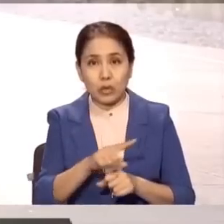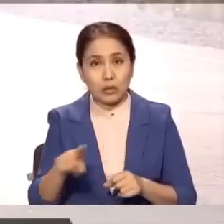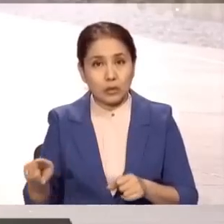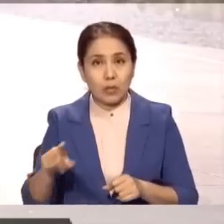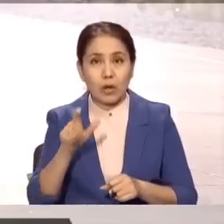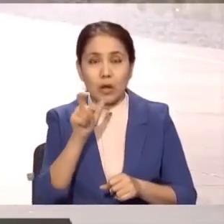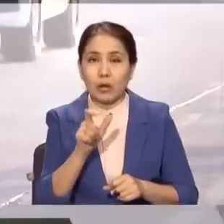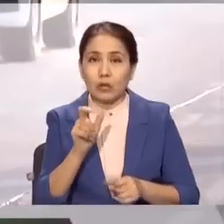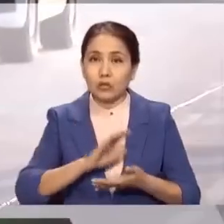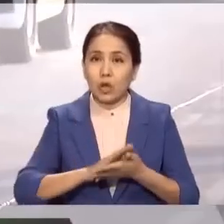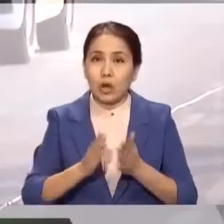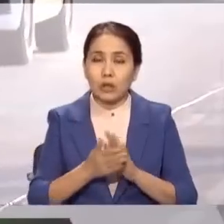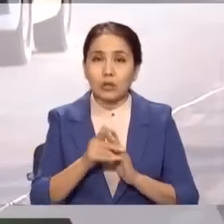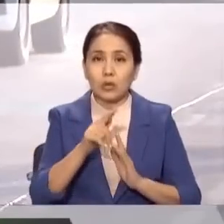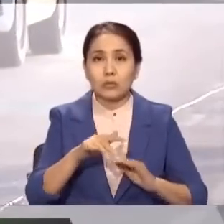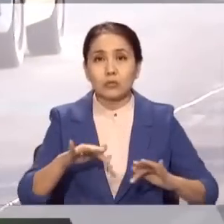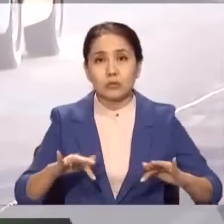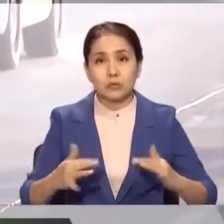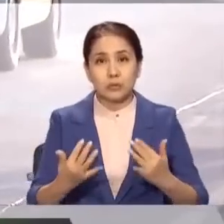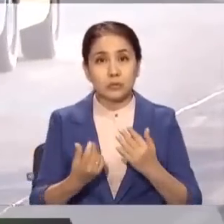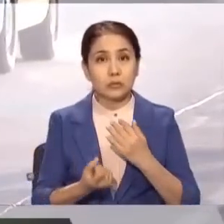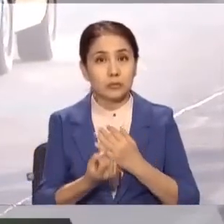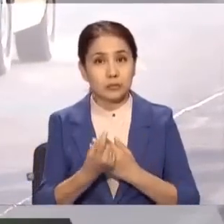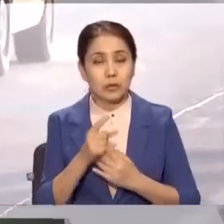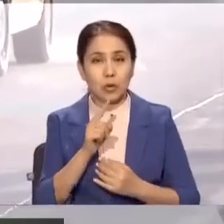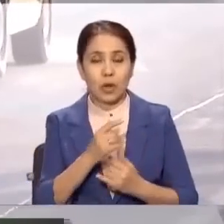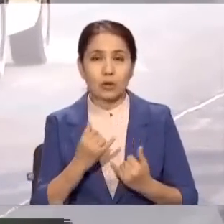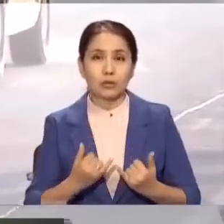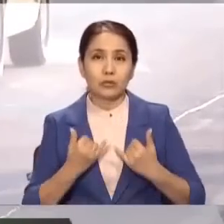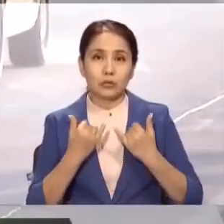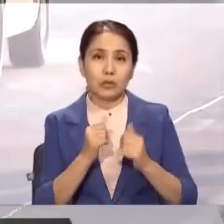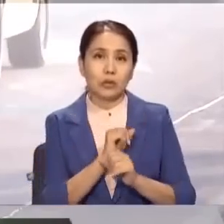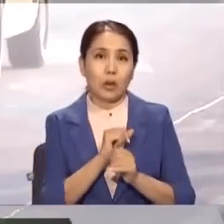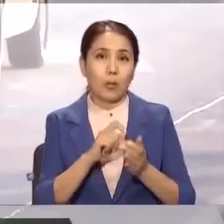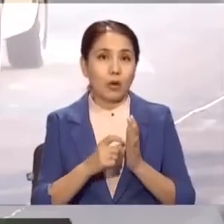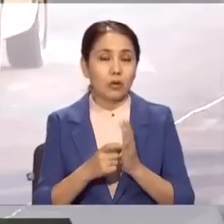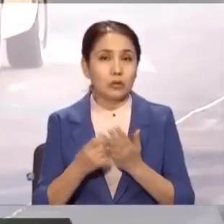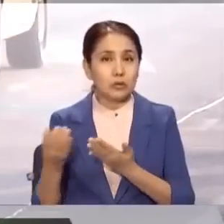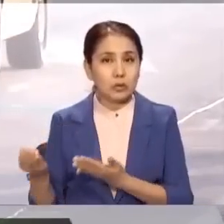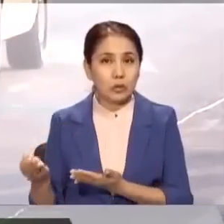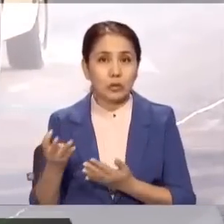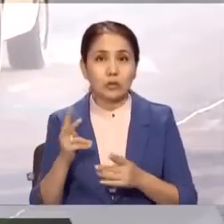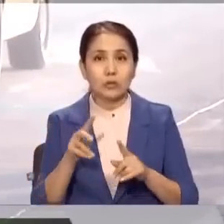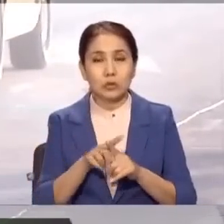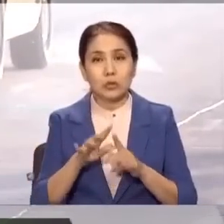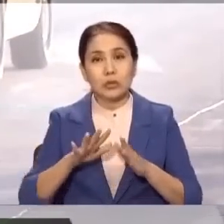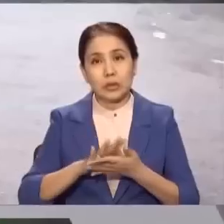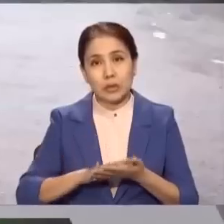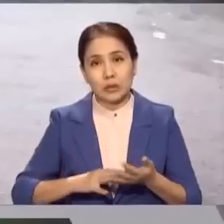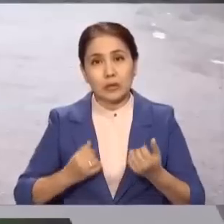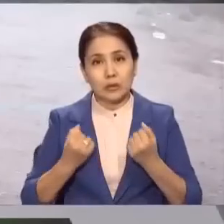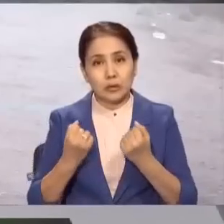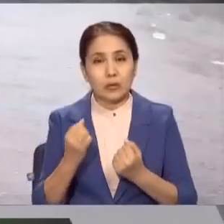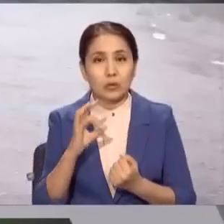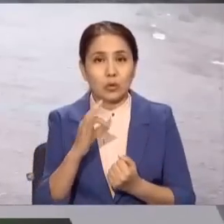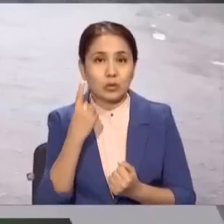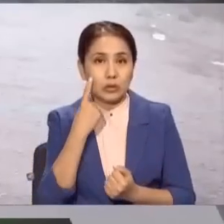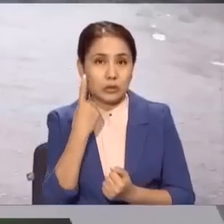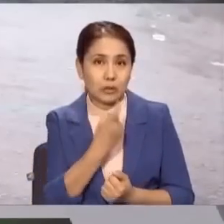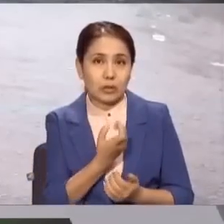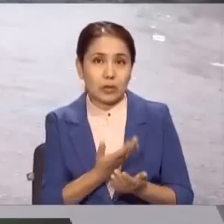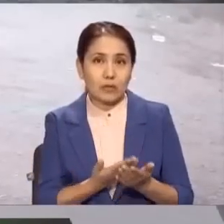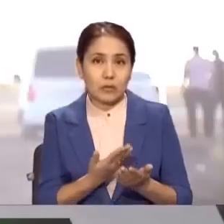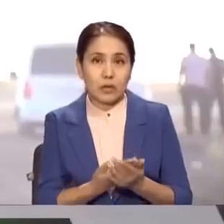haydovchilarning holati, ularda charchoq alomatlari sezilganda, ular uchun dam olish joylariga dam olib, so'ngra harakati davom ettirishlari to'g'risida